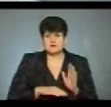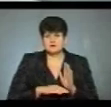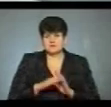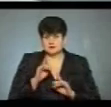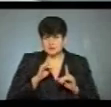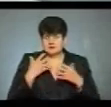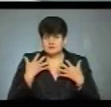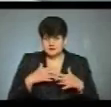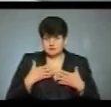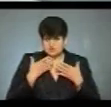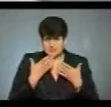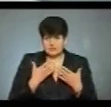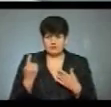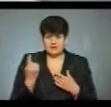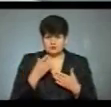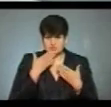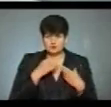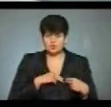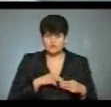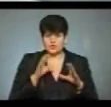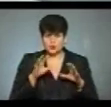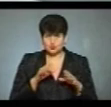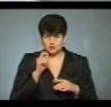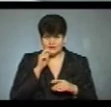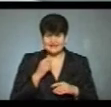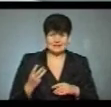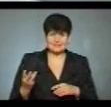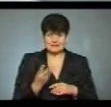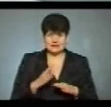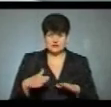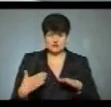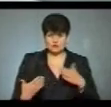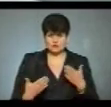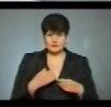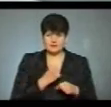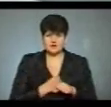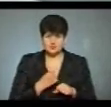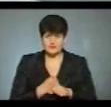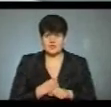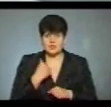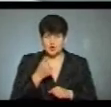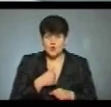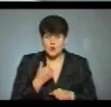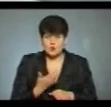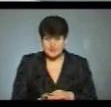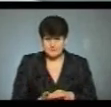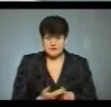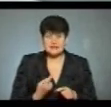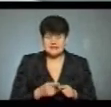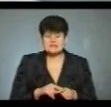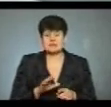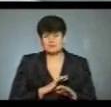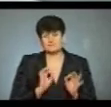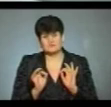читанні Трудовий кодекс України. Над таким три сторони працювали роки під егідою Міжнародної організації праці. І це був